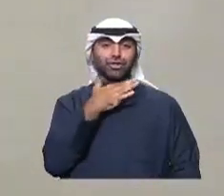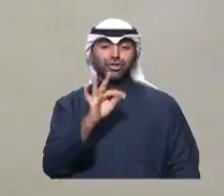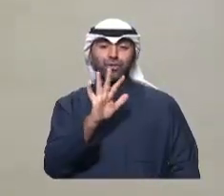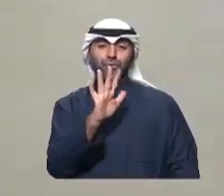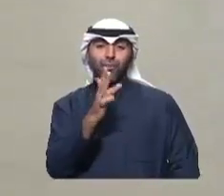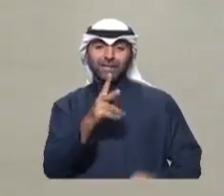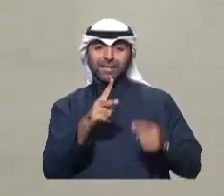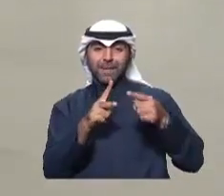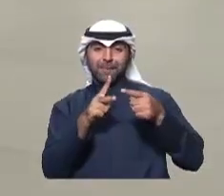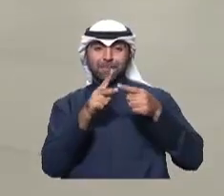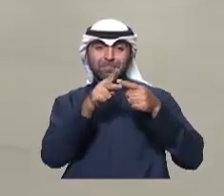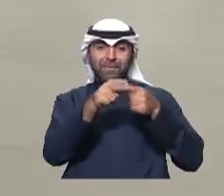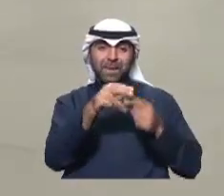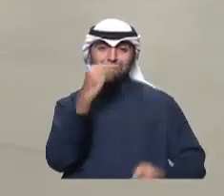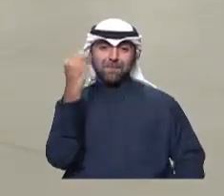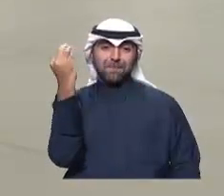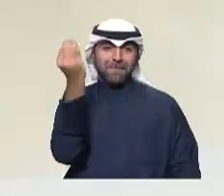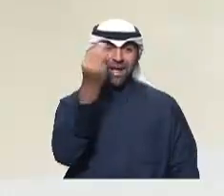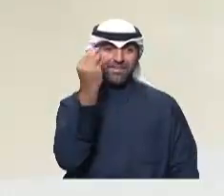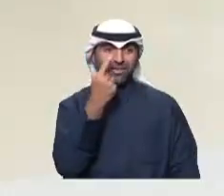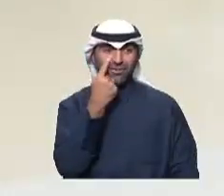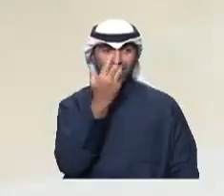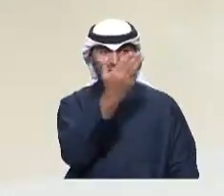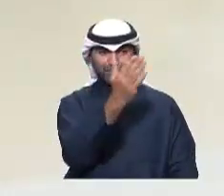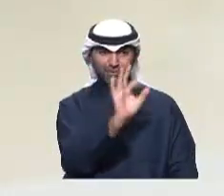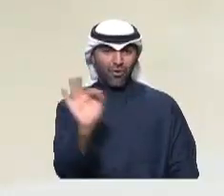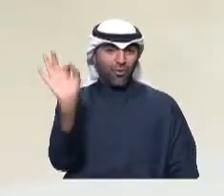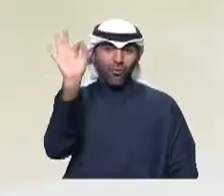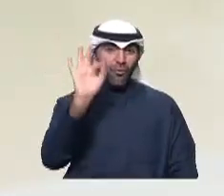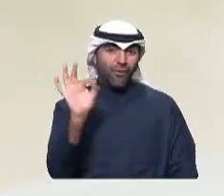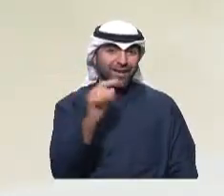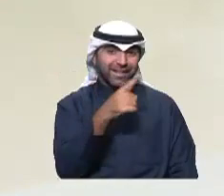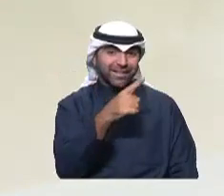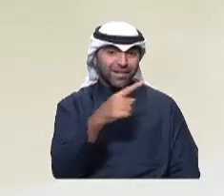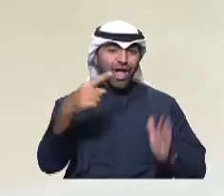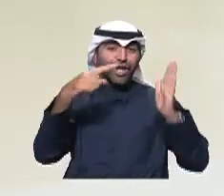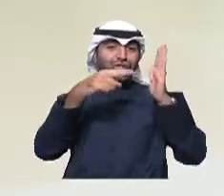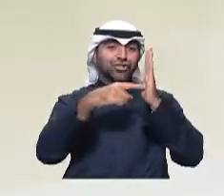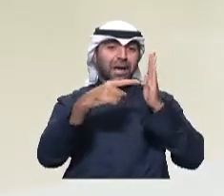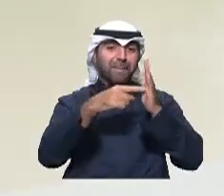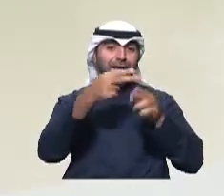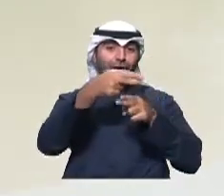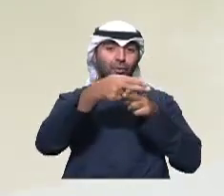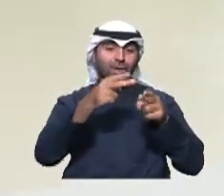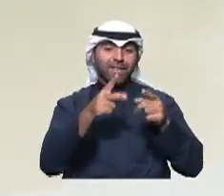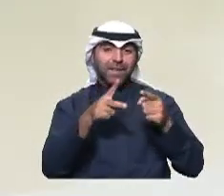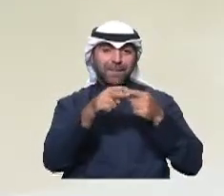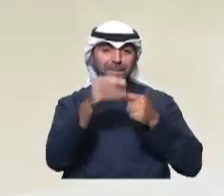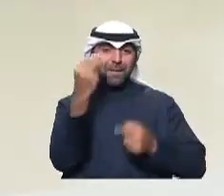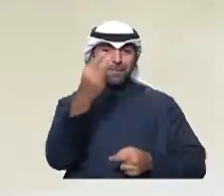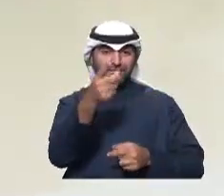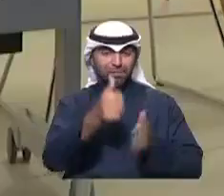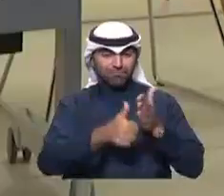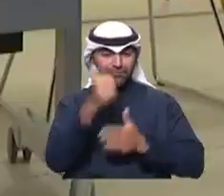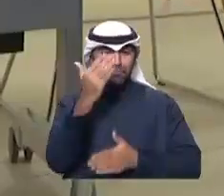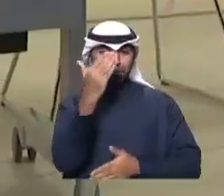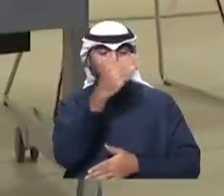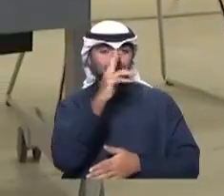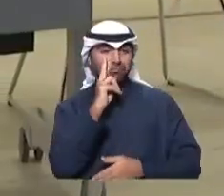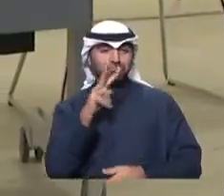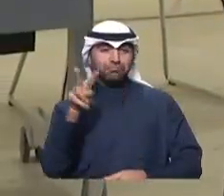والدولية بأيادي الطلبة المهندسين والمهندسات تحت إشراف نخبة مميزة من الأساتذة من